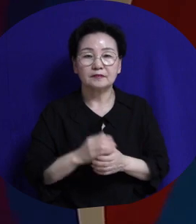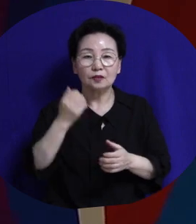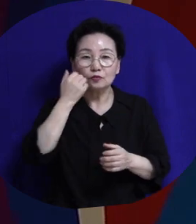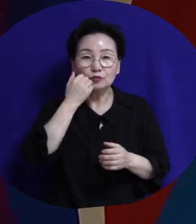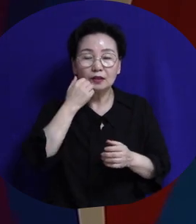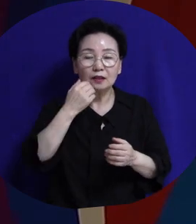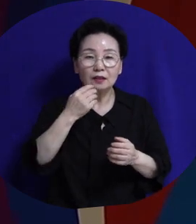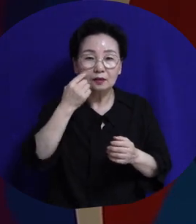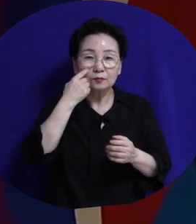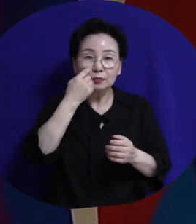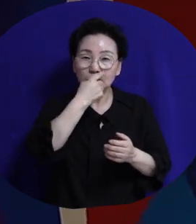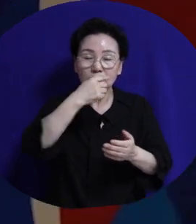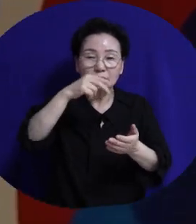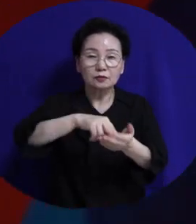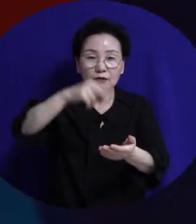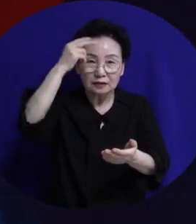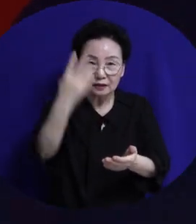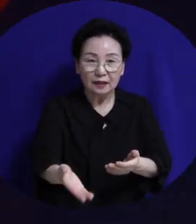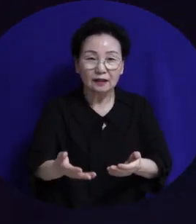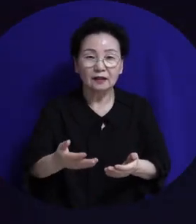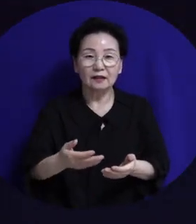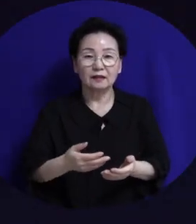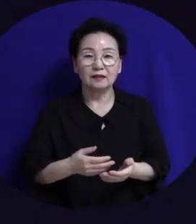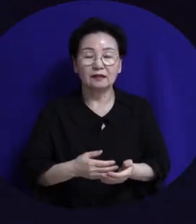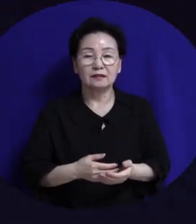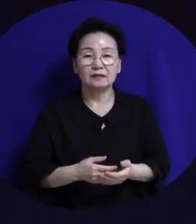누가 보증을 섰냐 이게야. 누가?